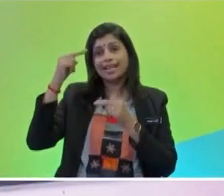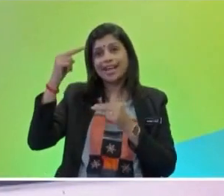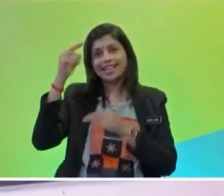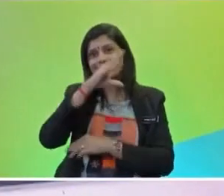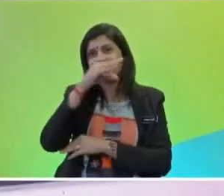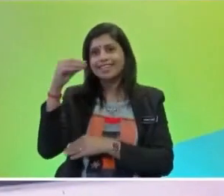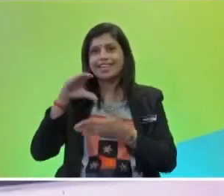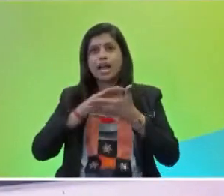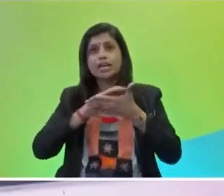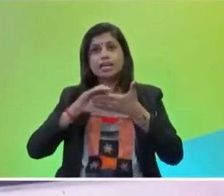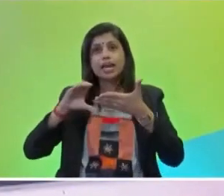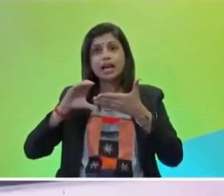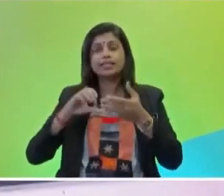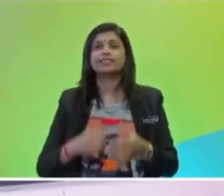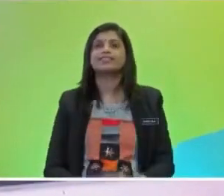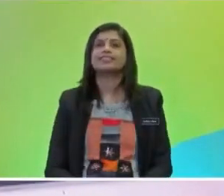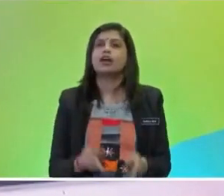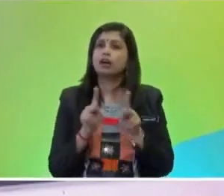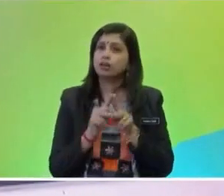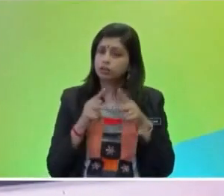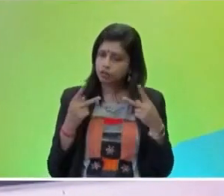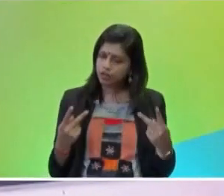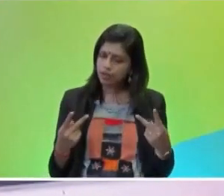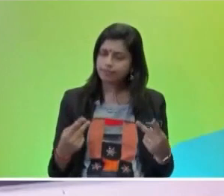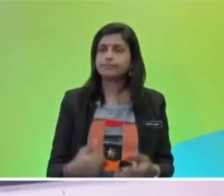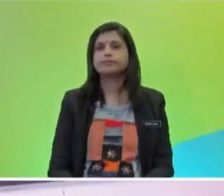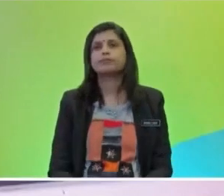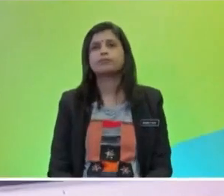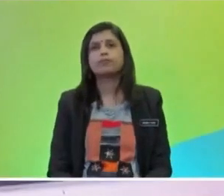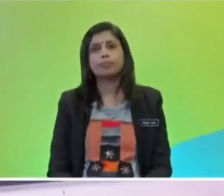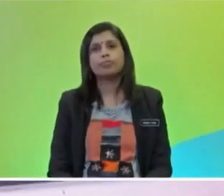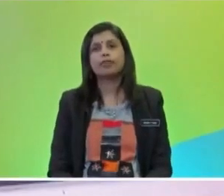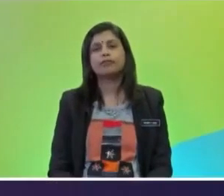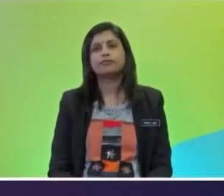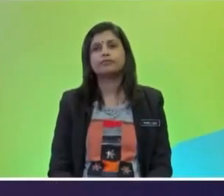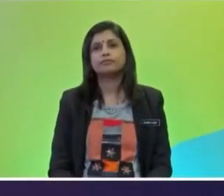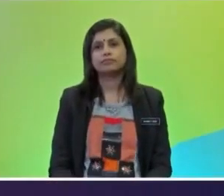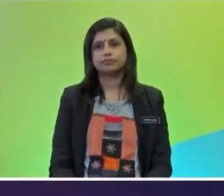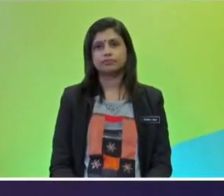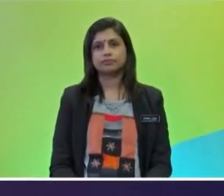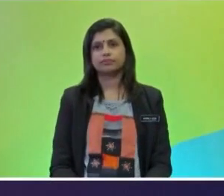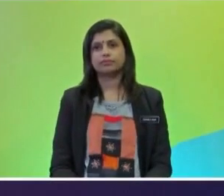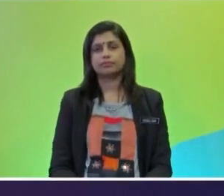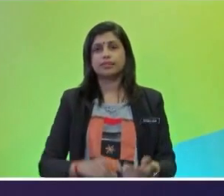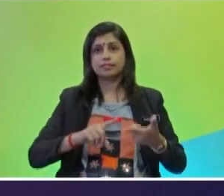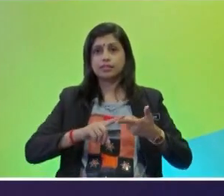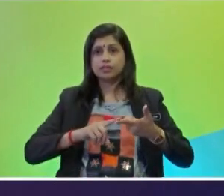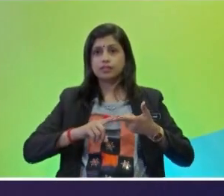betul. Memberikan hadiah dan kad sebagai tanda terima kasih. Bukan hanya ucap terima kasih je kan? Ya. Yeah. Okey. Yang kedua, kita